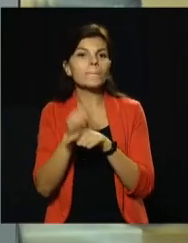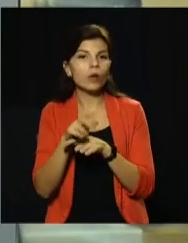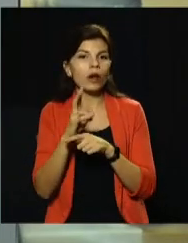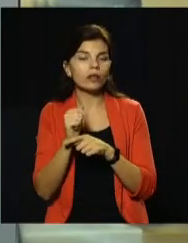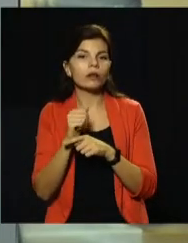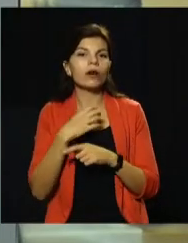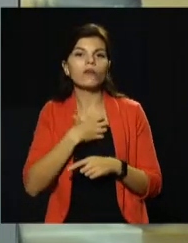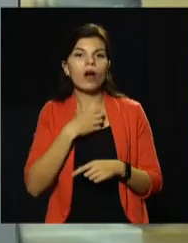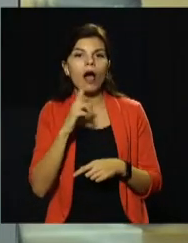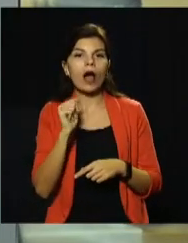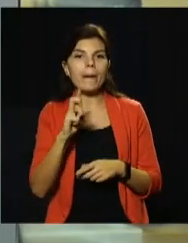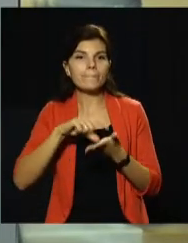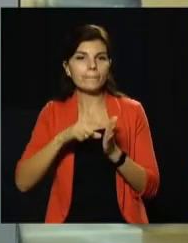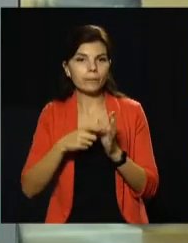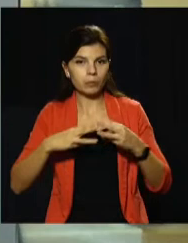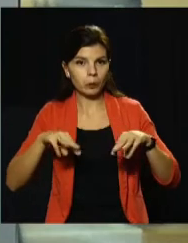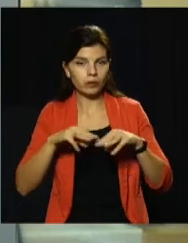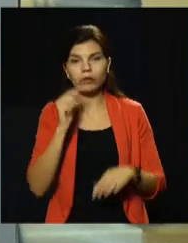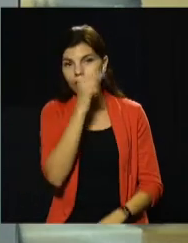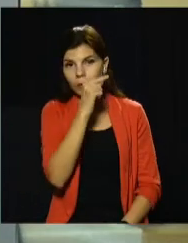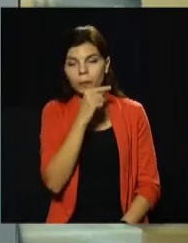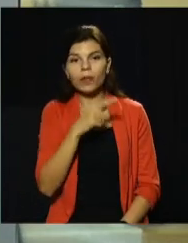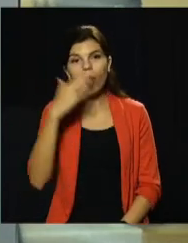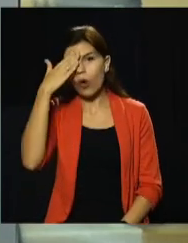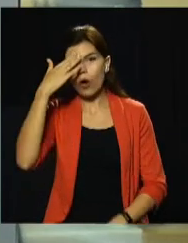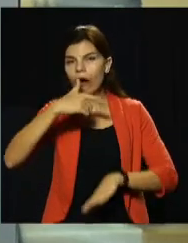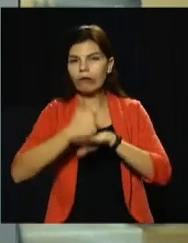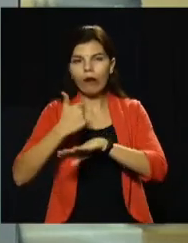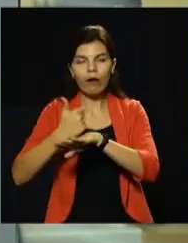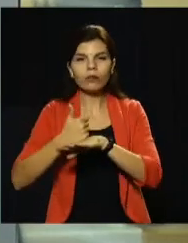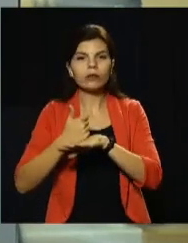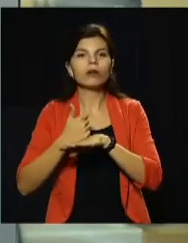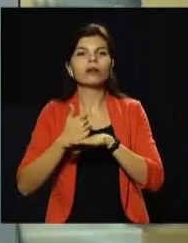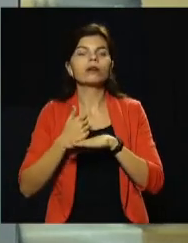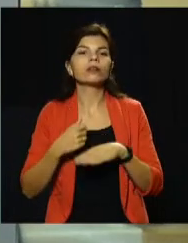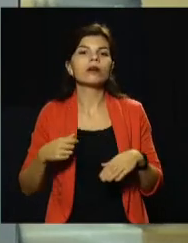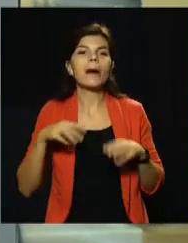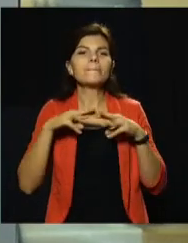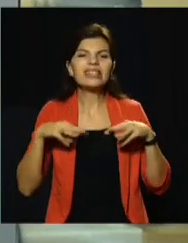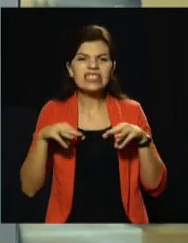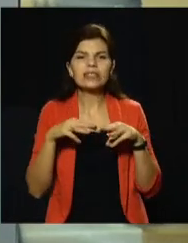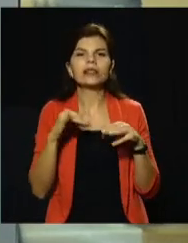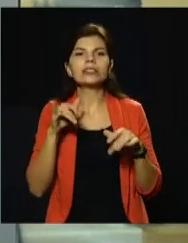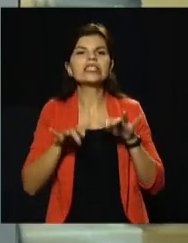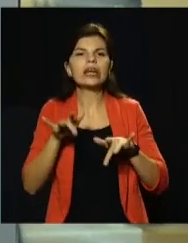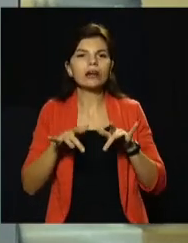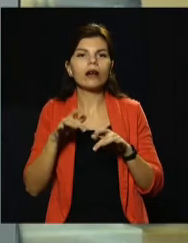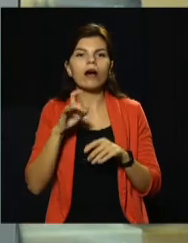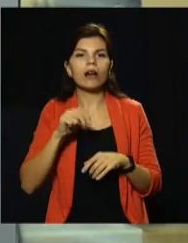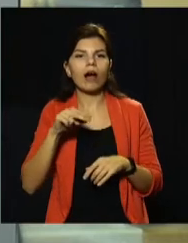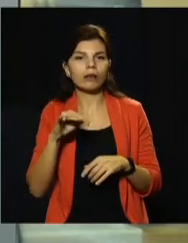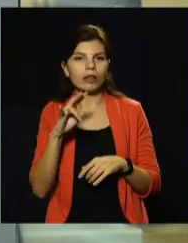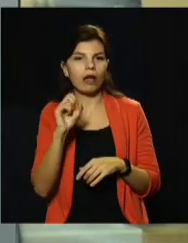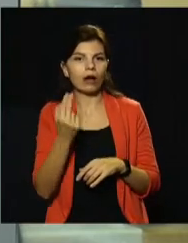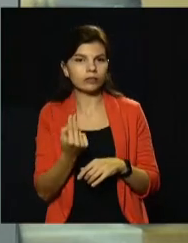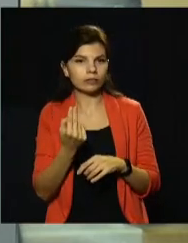джерело в Кабміні. На нараду збирають усіх голів обласних державних адміністрацій, міністрів, а також секретаря Ради нацбезпеки